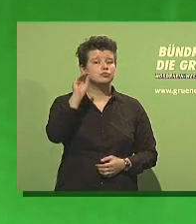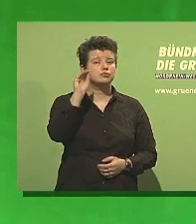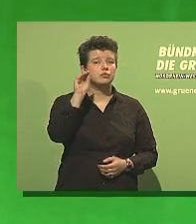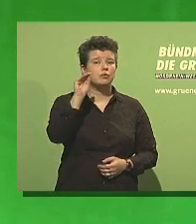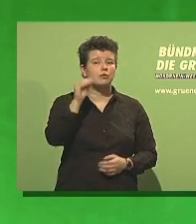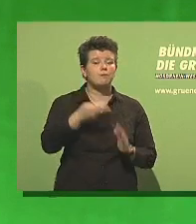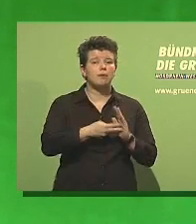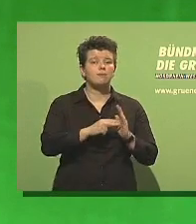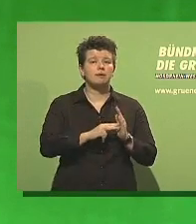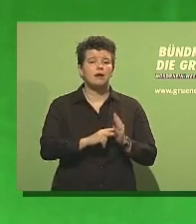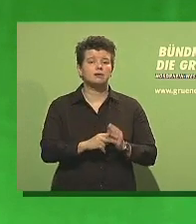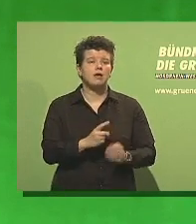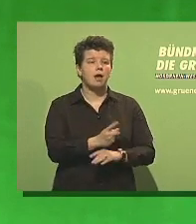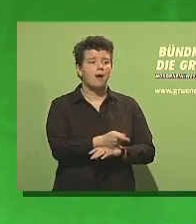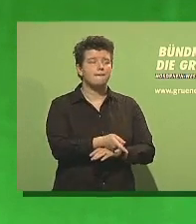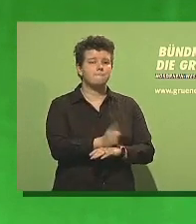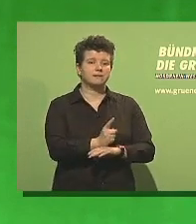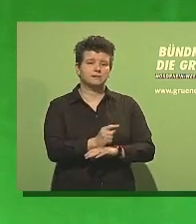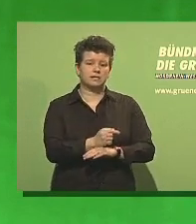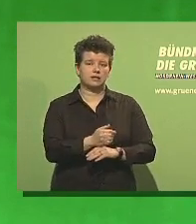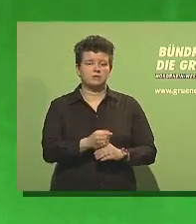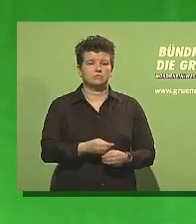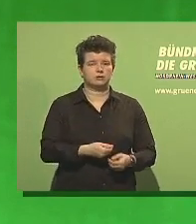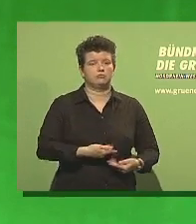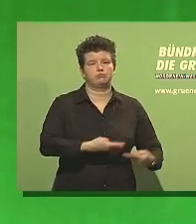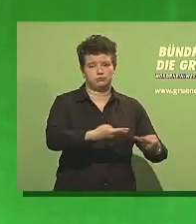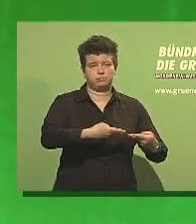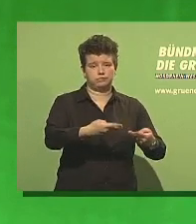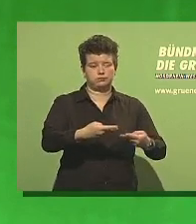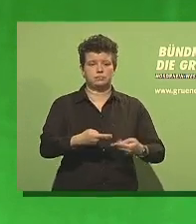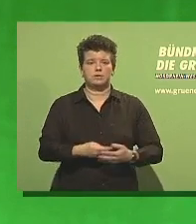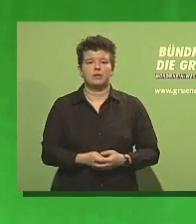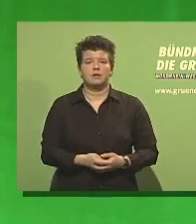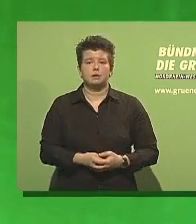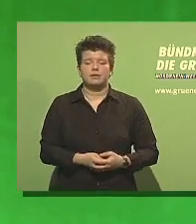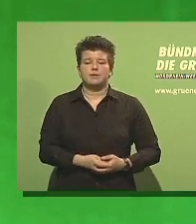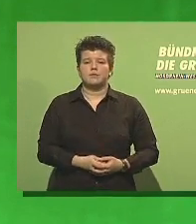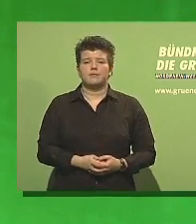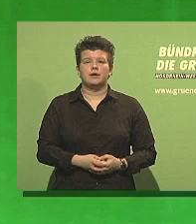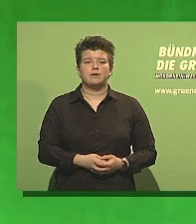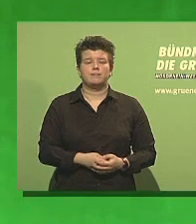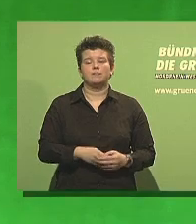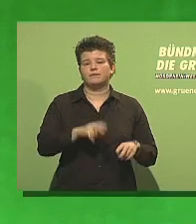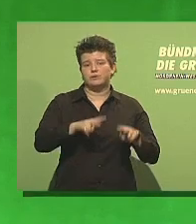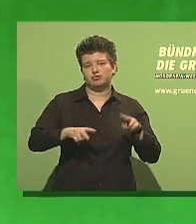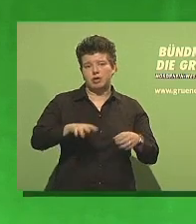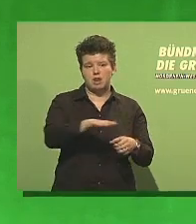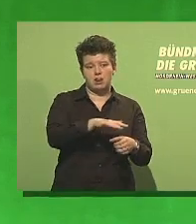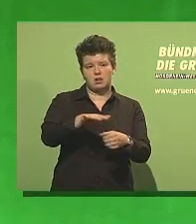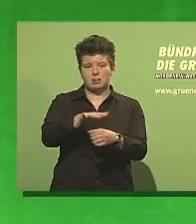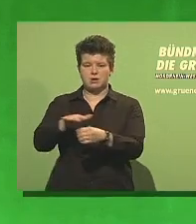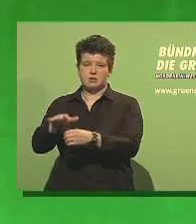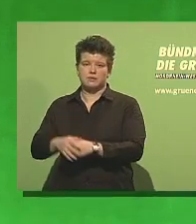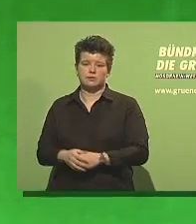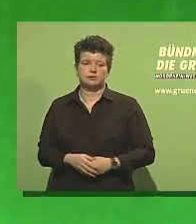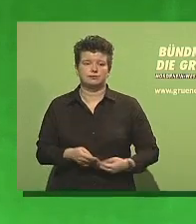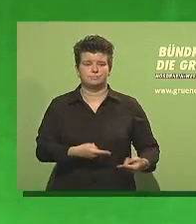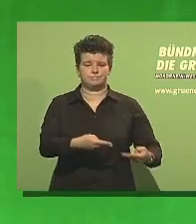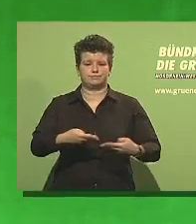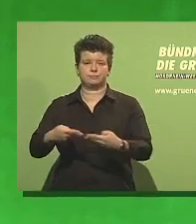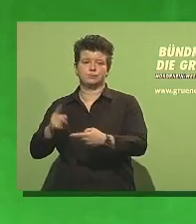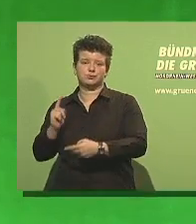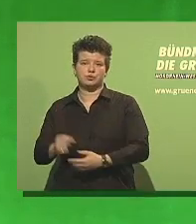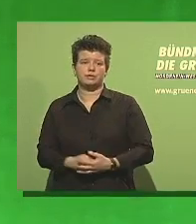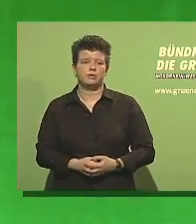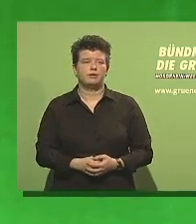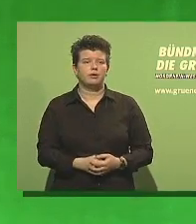an Saudi-Arabien, Katar, an Indonesien. Ich sage, Exporte in Spannungsgebiete müssen